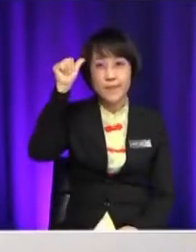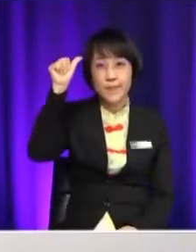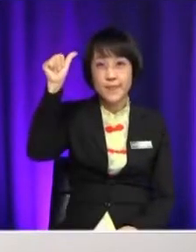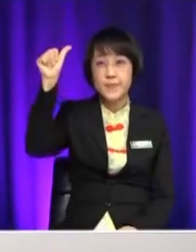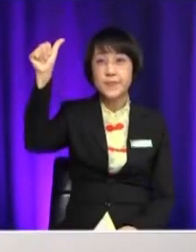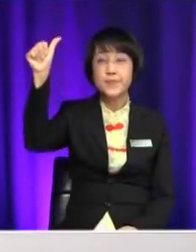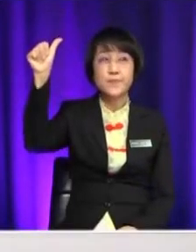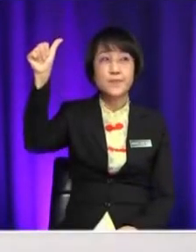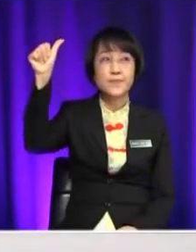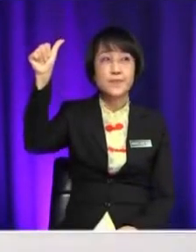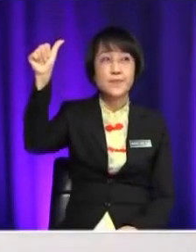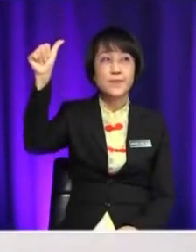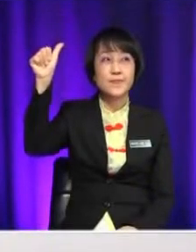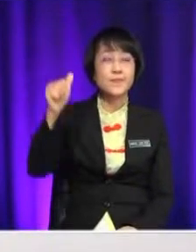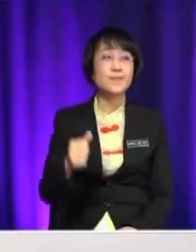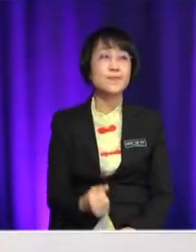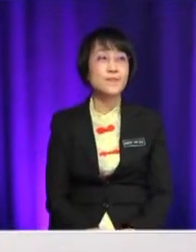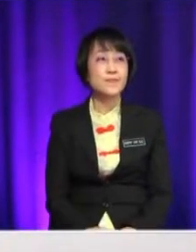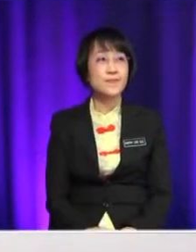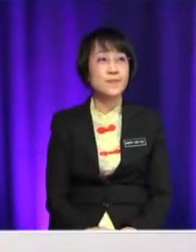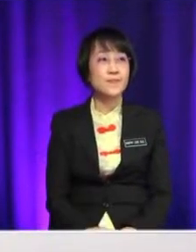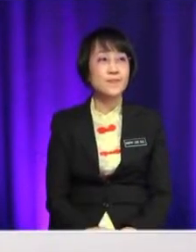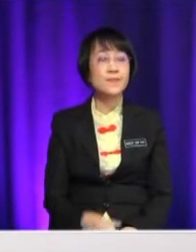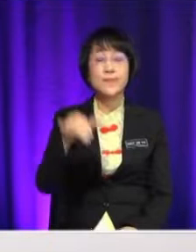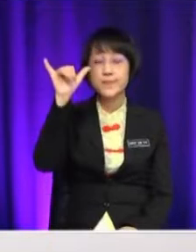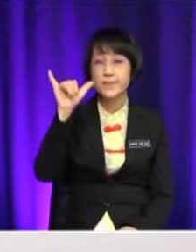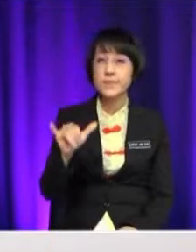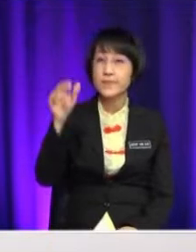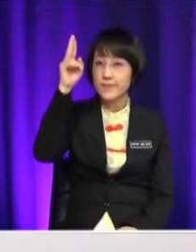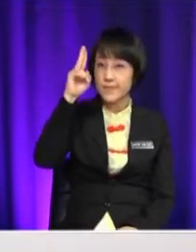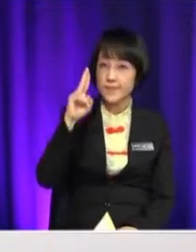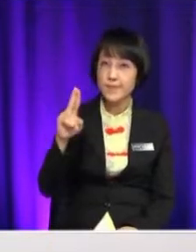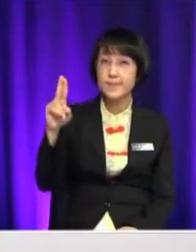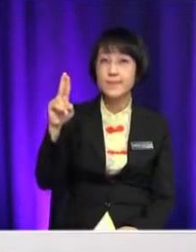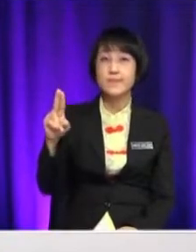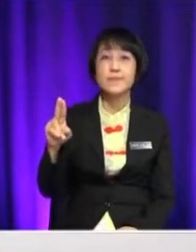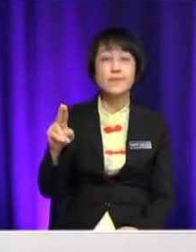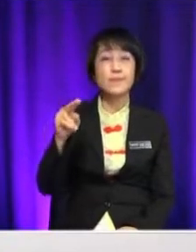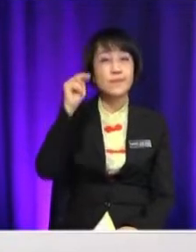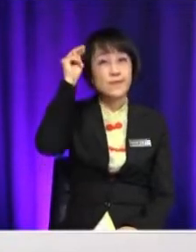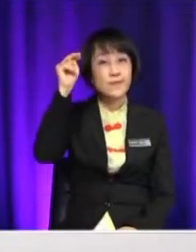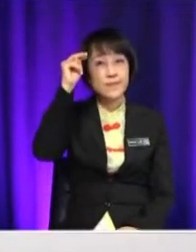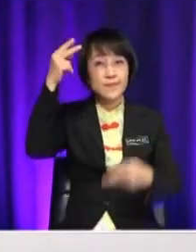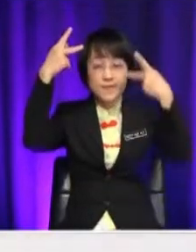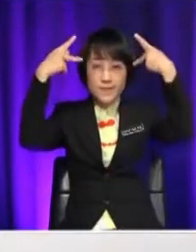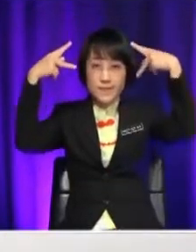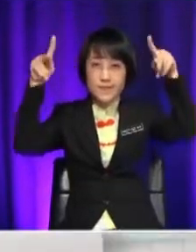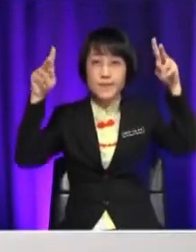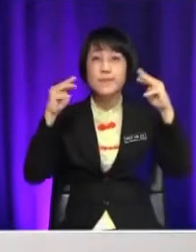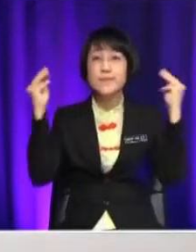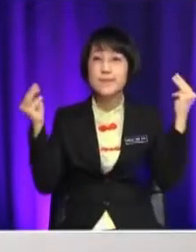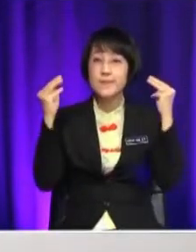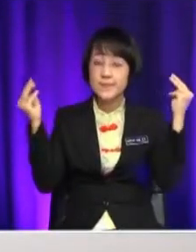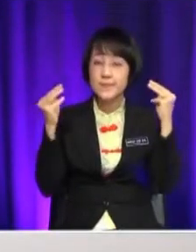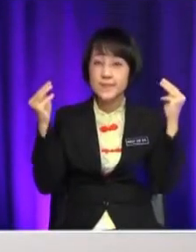Assalamualaikum warahmatullahi wabarakatuh. Yang dihormati Tuan Pengerusi Majlis Yang Berusaha Pengetua